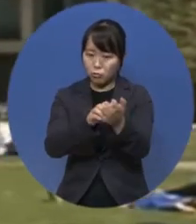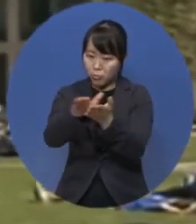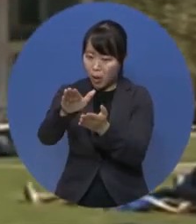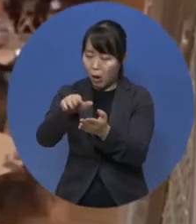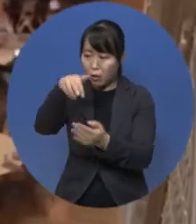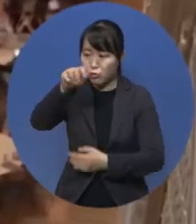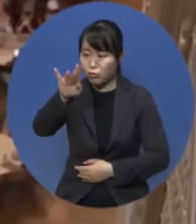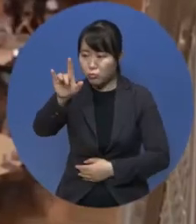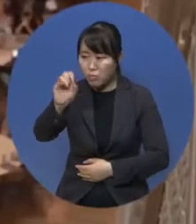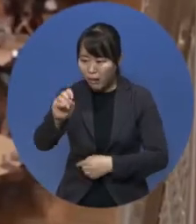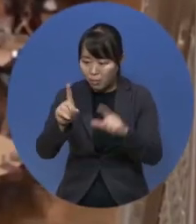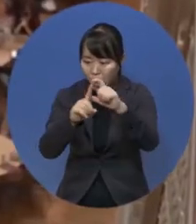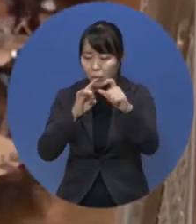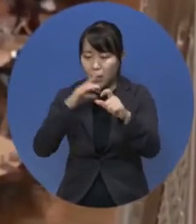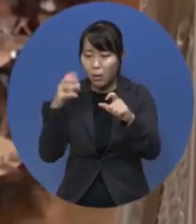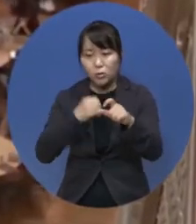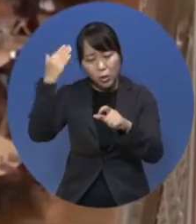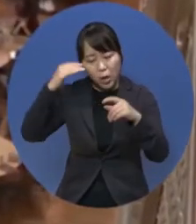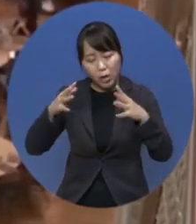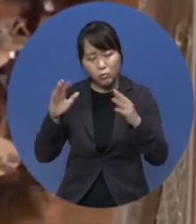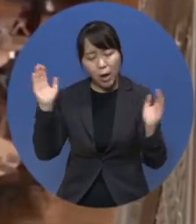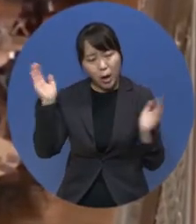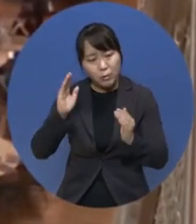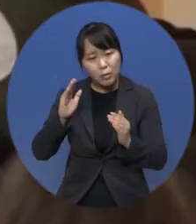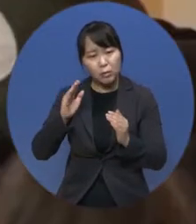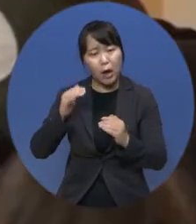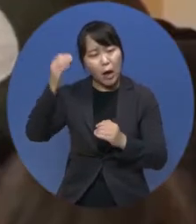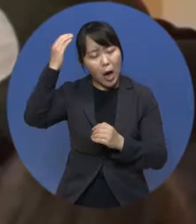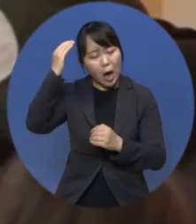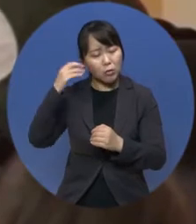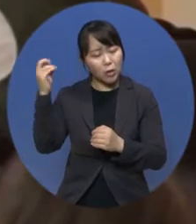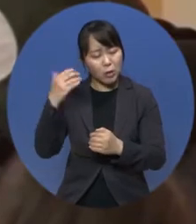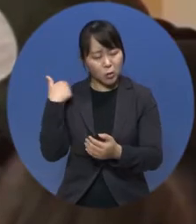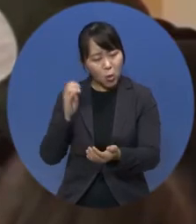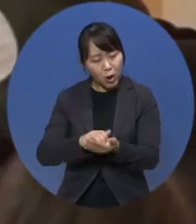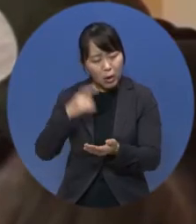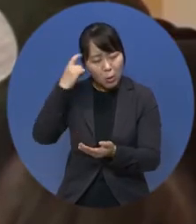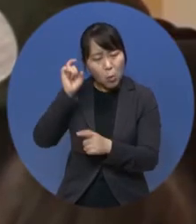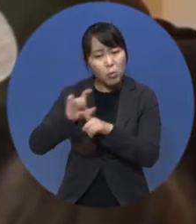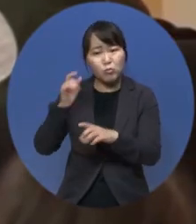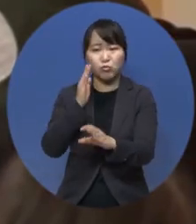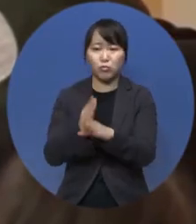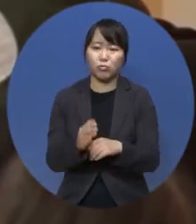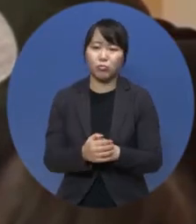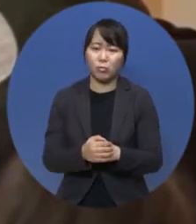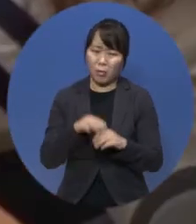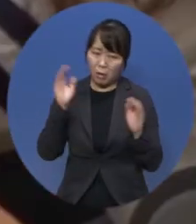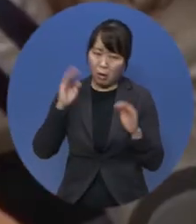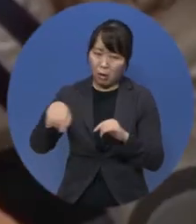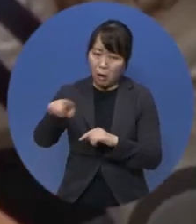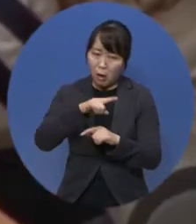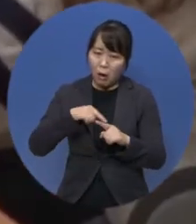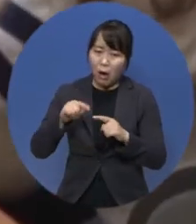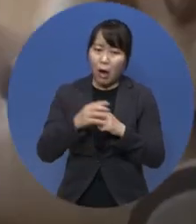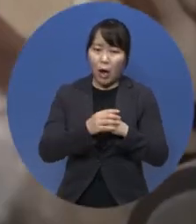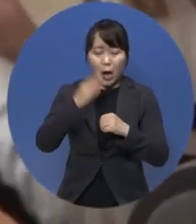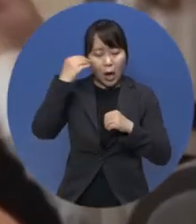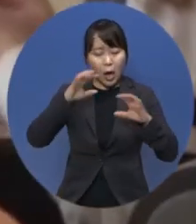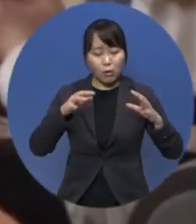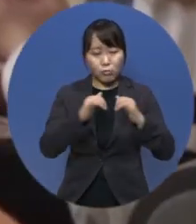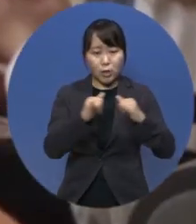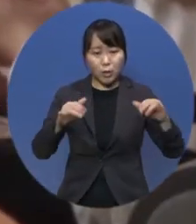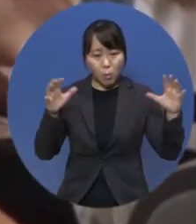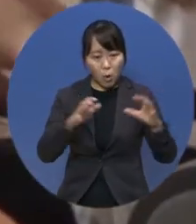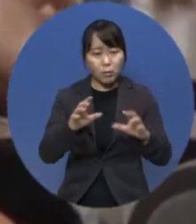단어 만으로도 한국 학생들은 귀국을 고민하고 있습니다 한인 유학생들의 위축은 뉴욕 내 한인 타운 경기에도